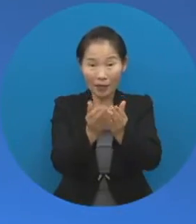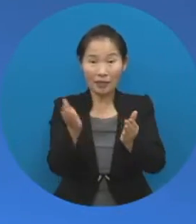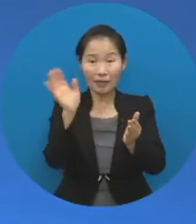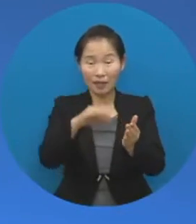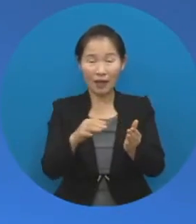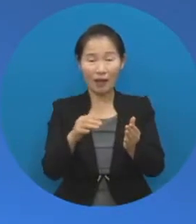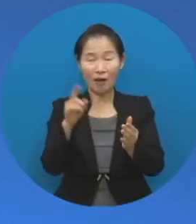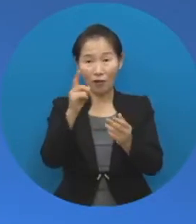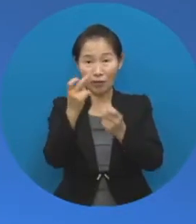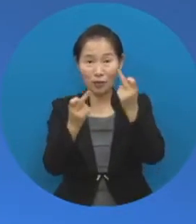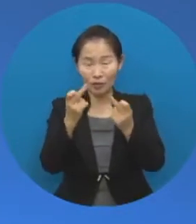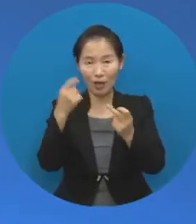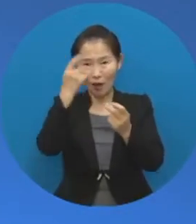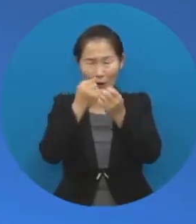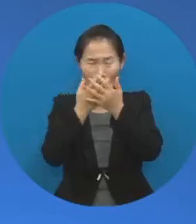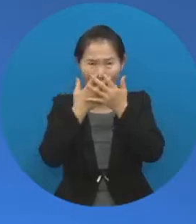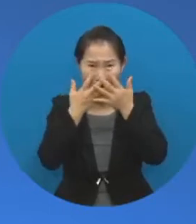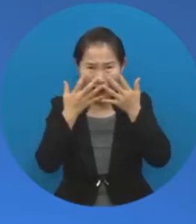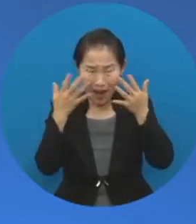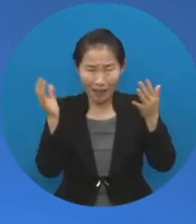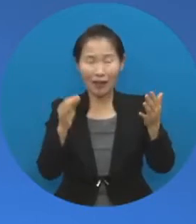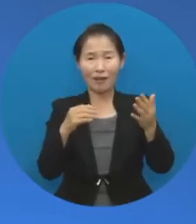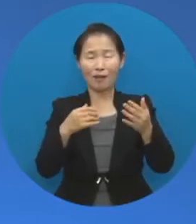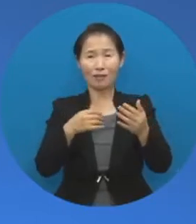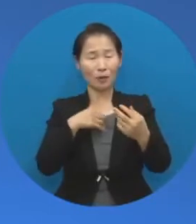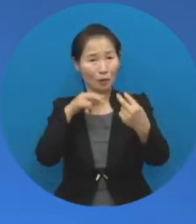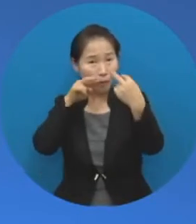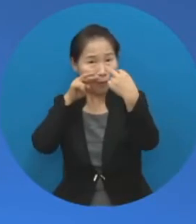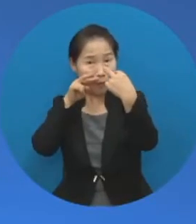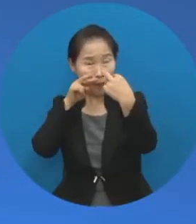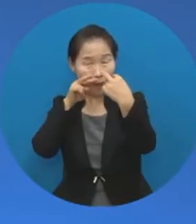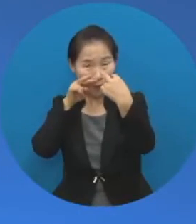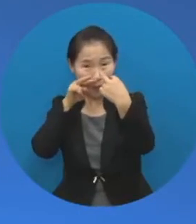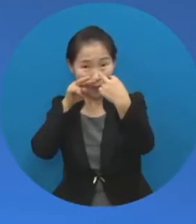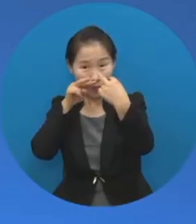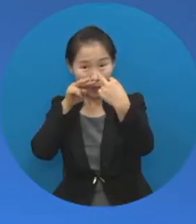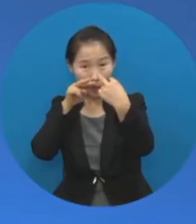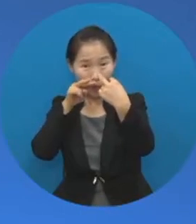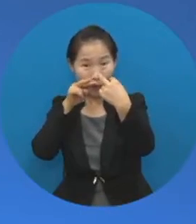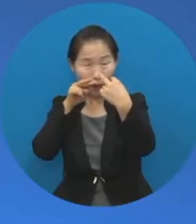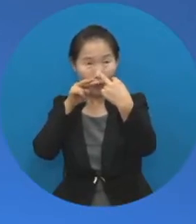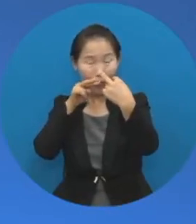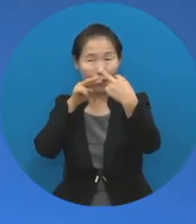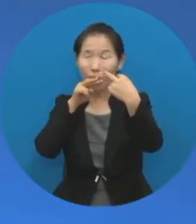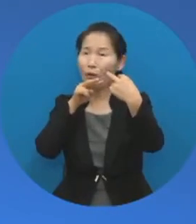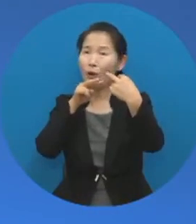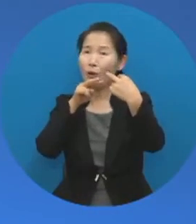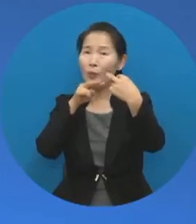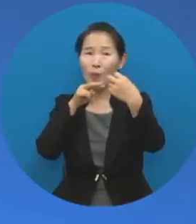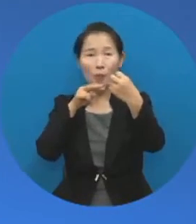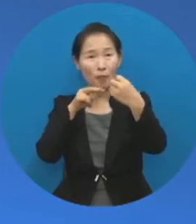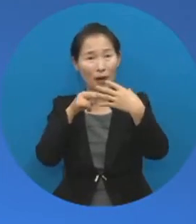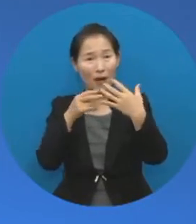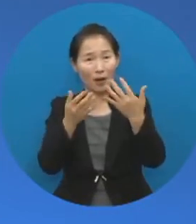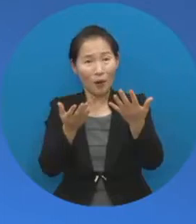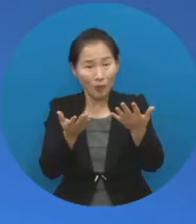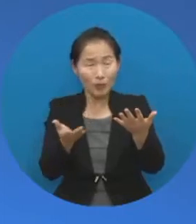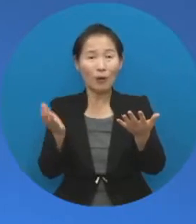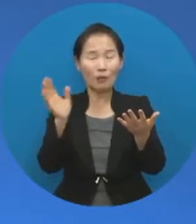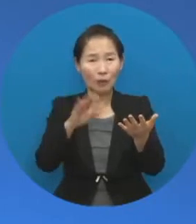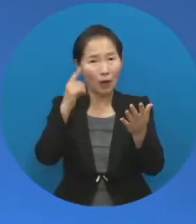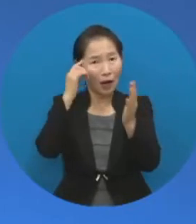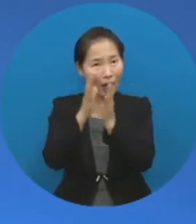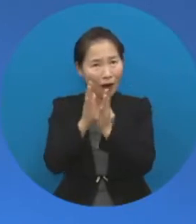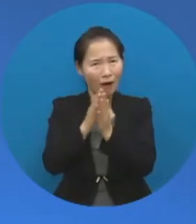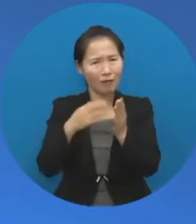쳐다보고 있는 거예요. 너무나 밝고 환하게 웃으면서 그래가지고 아무 설명이 없어도 그냥 배우자라는 걸 알겠는 거